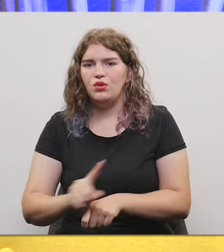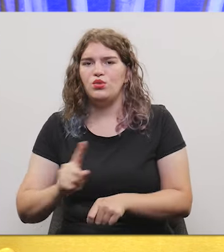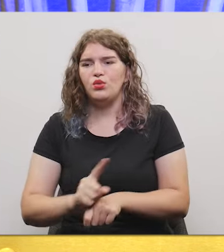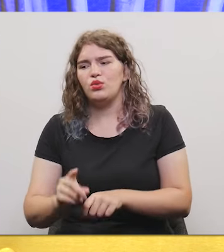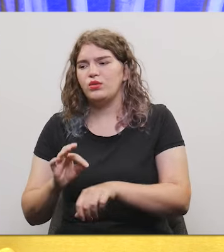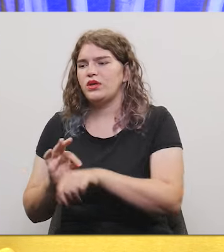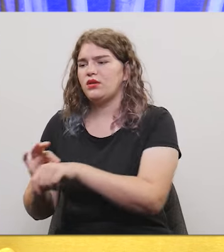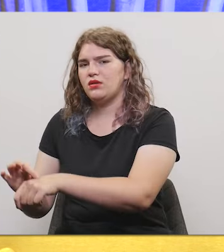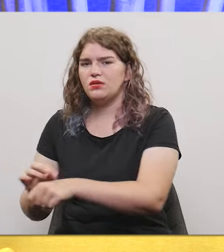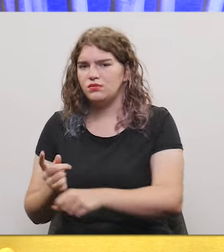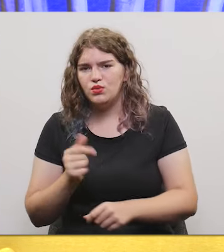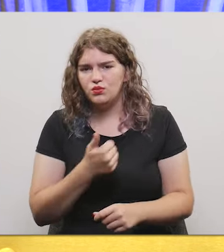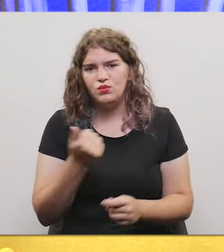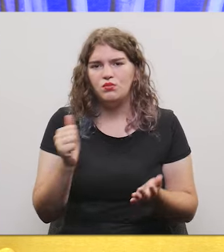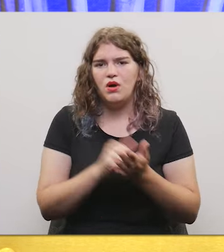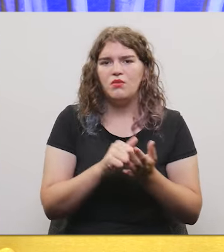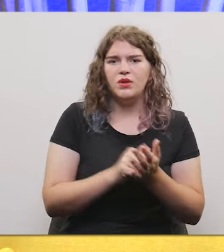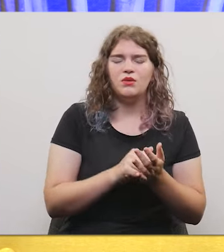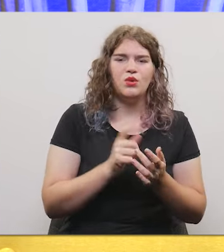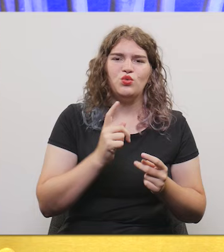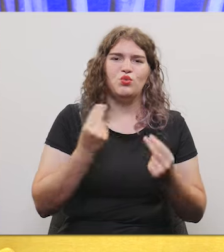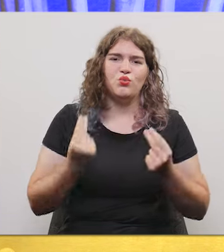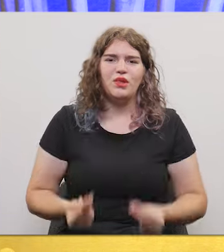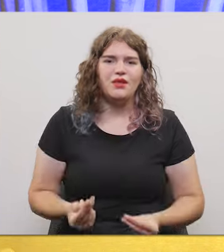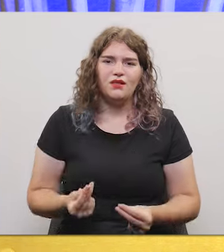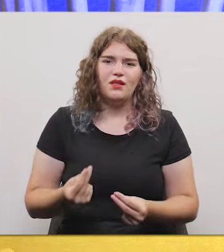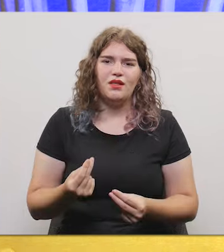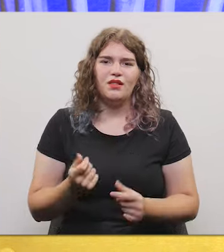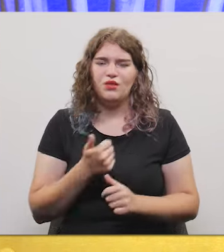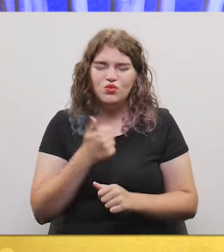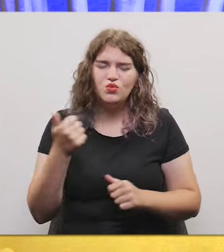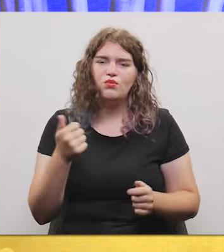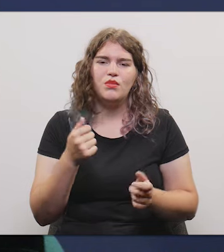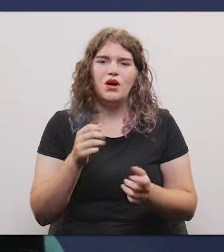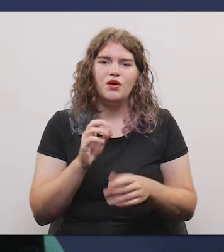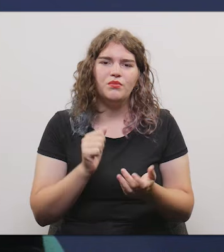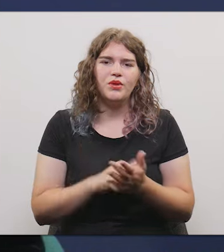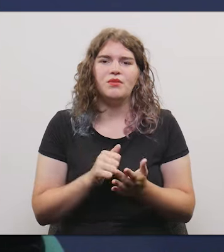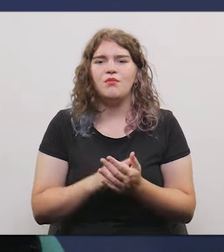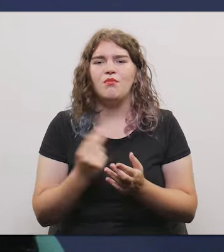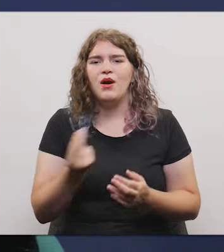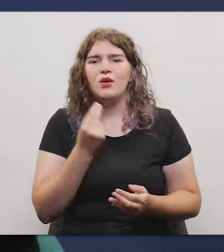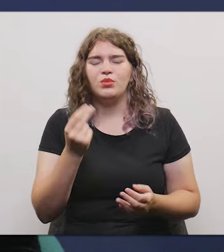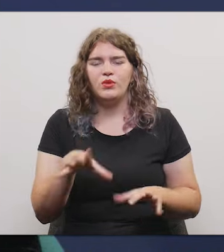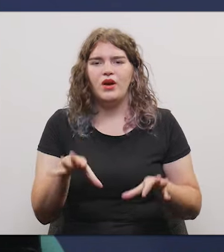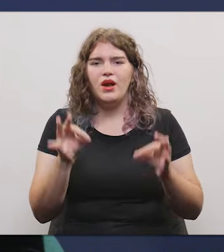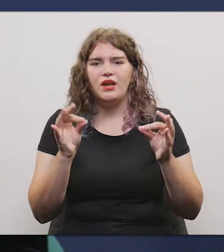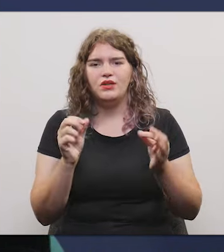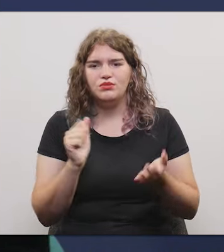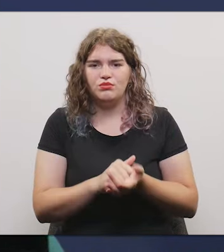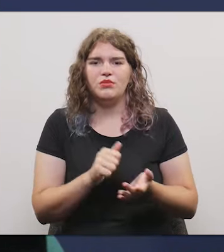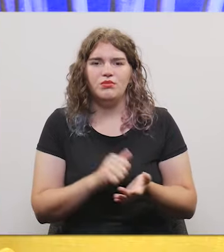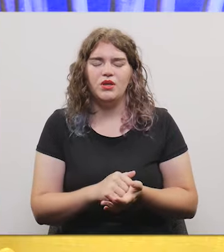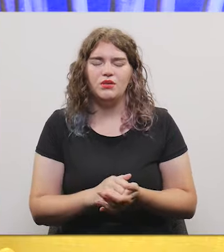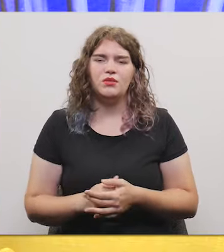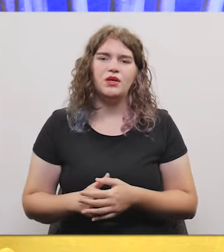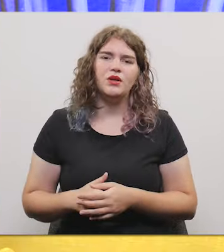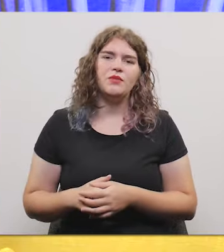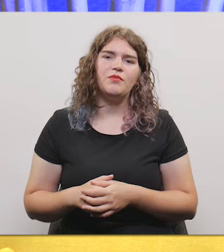după altceva și nu cred că ar fi bine să-mi o ghidez. Cea mai bună alegere, cel mai bun indicator.